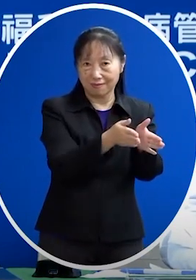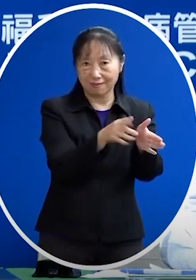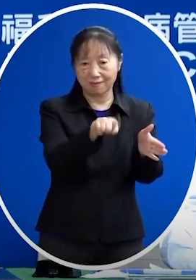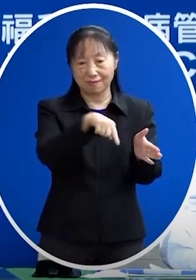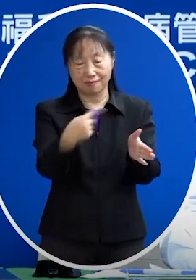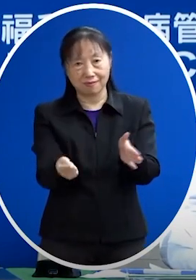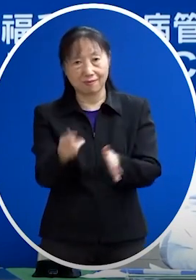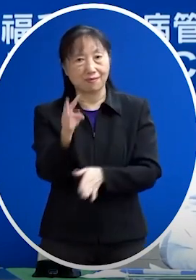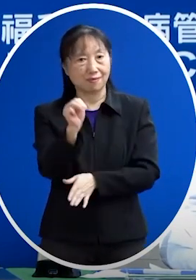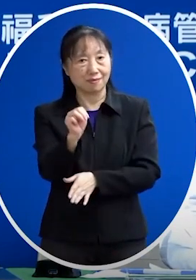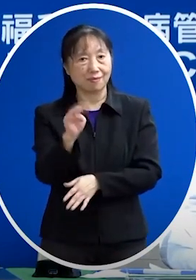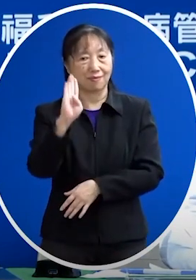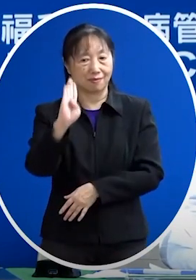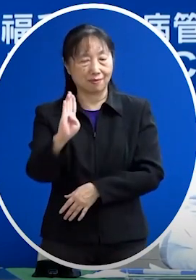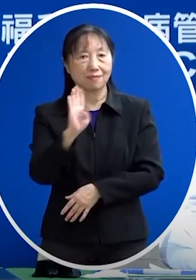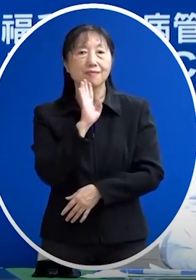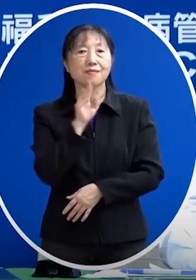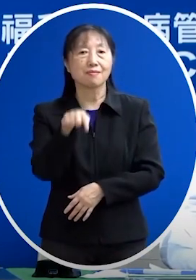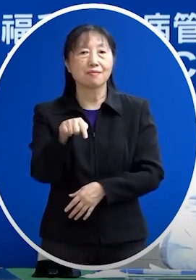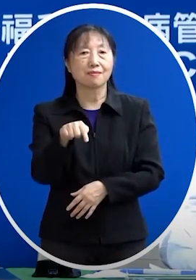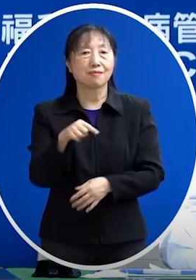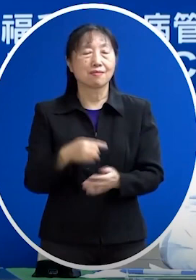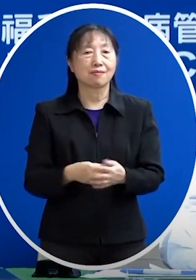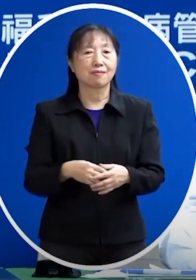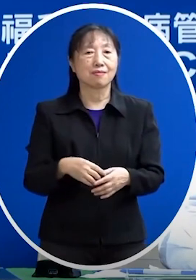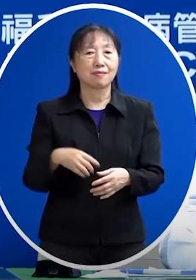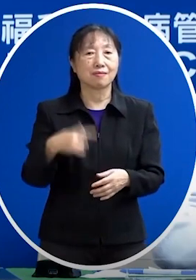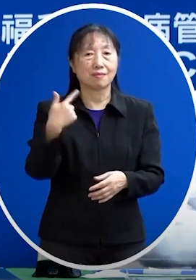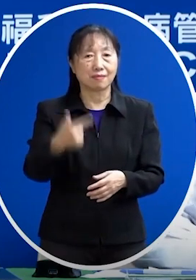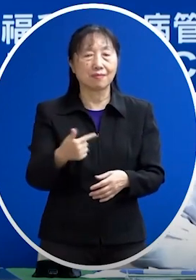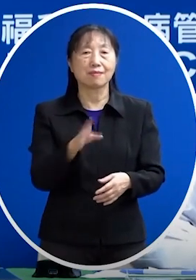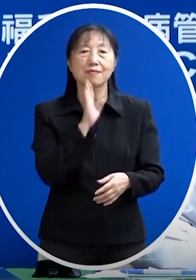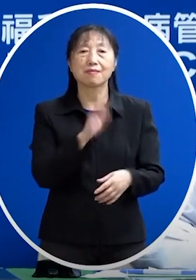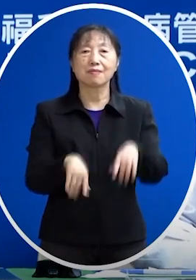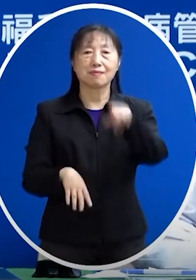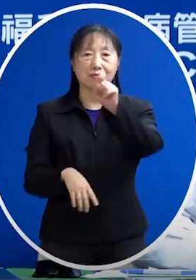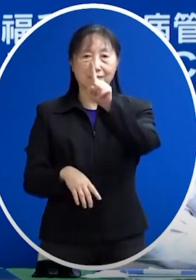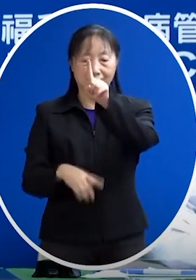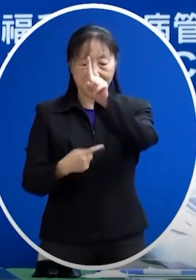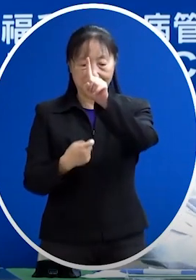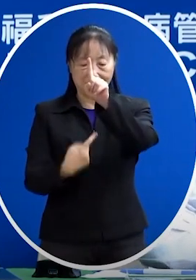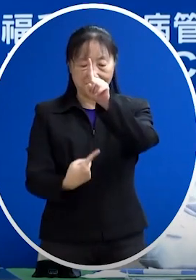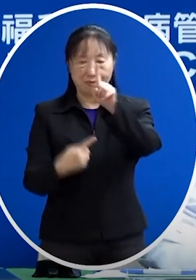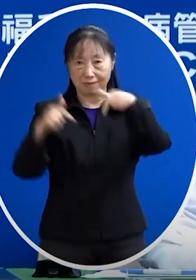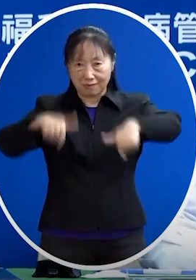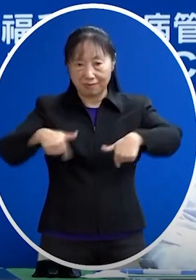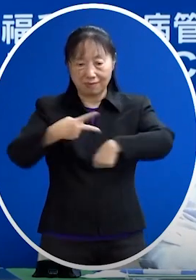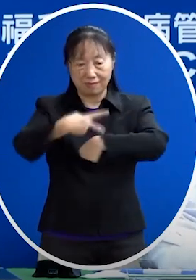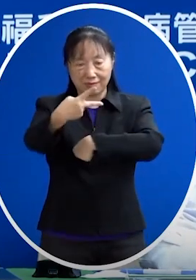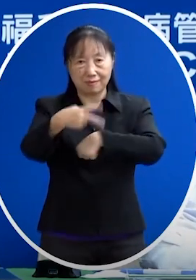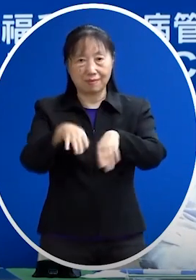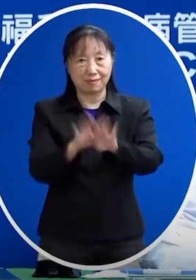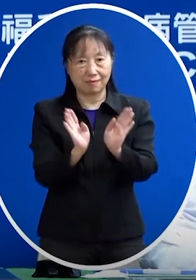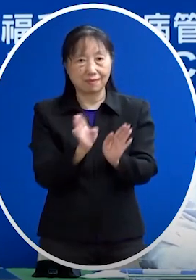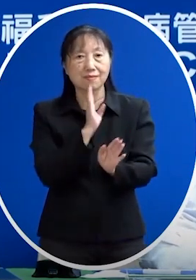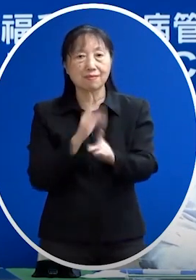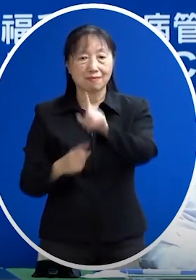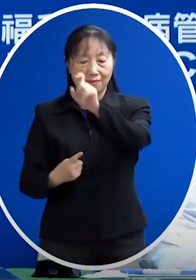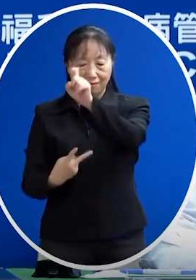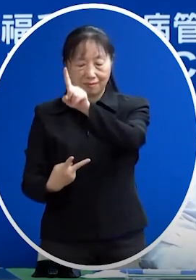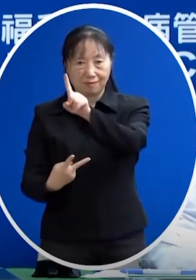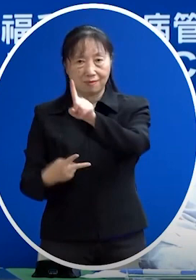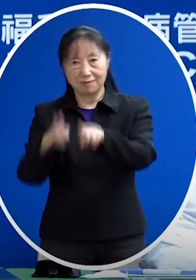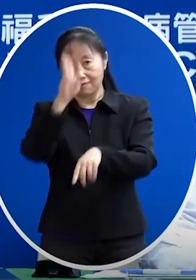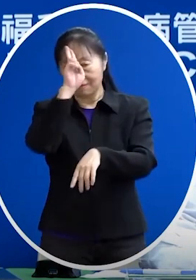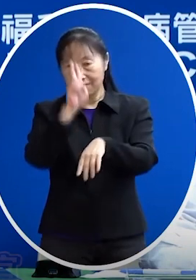那莫德纳跟 B N T 哈比这个晚一点，是从11月11号的下午2点到